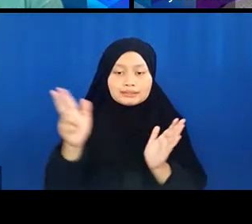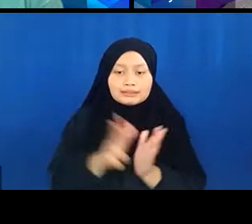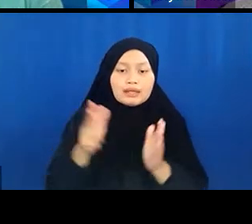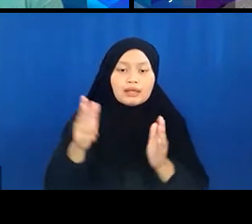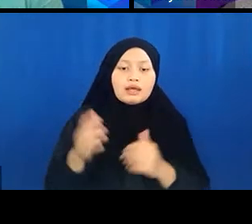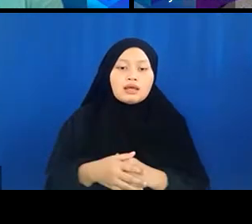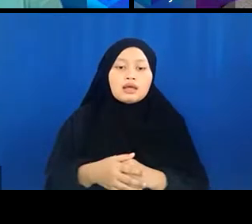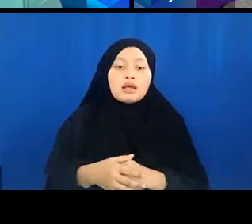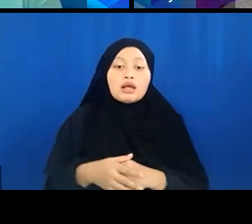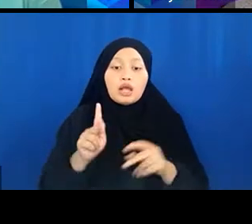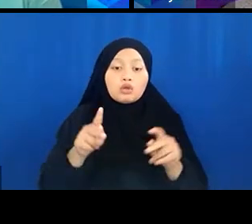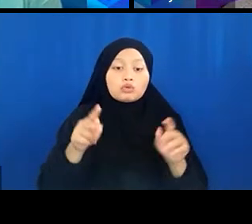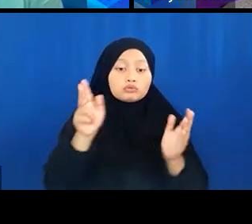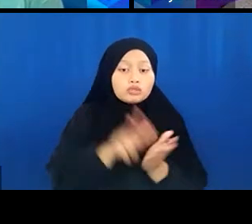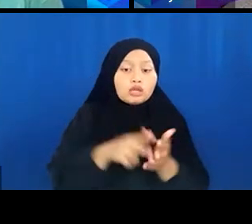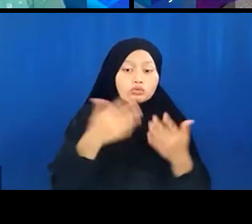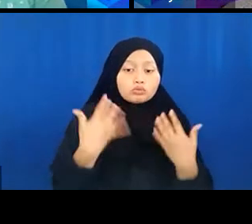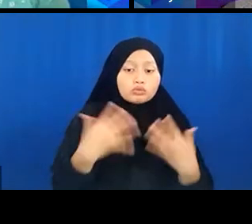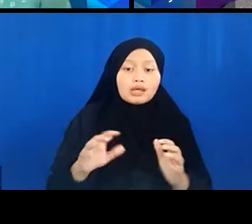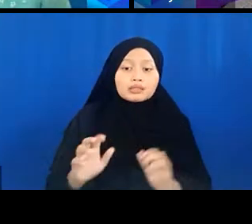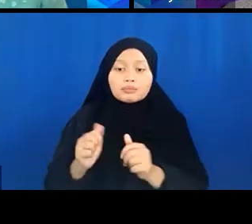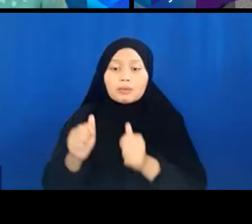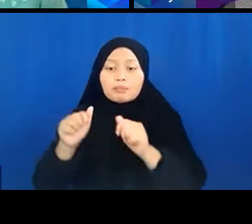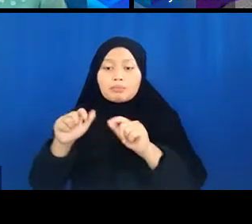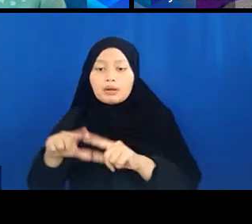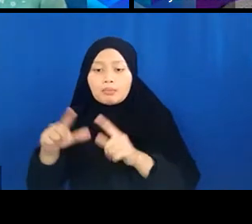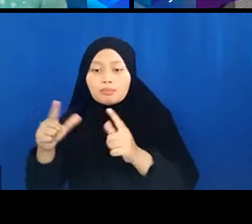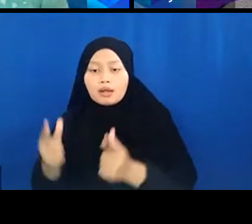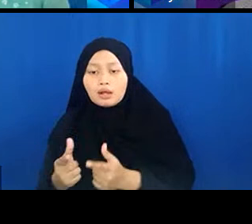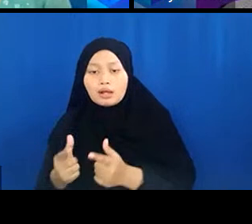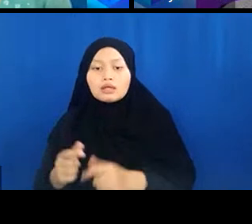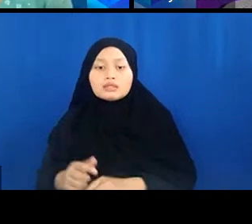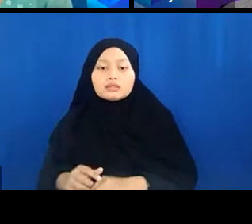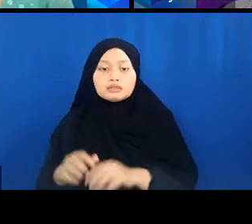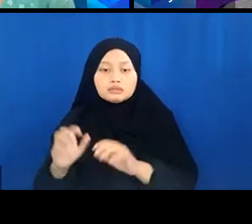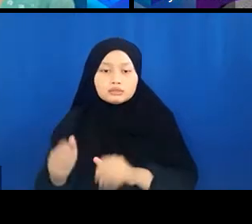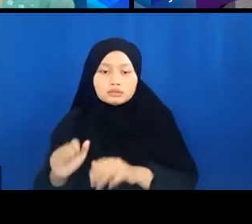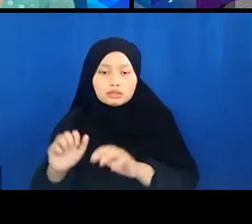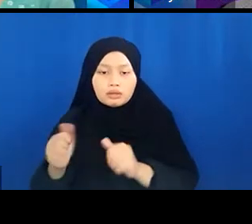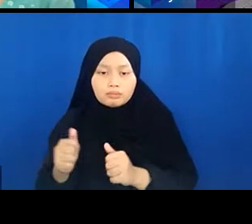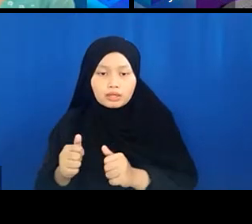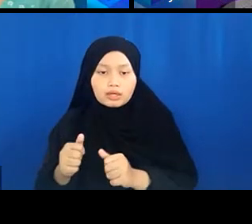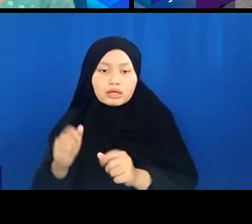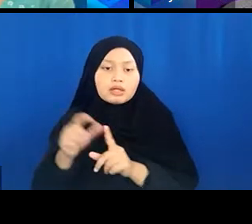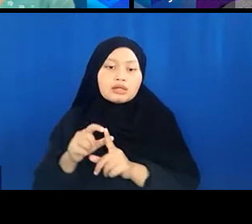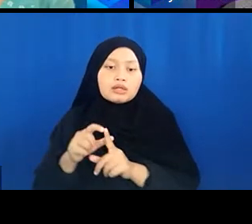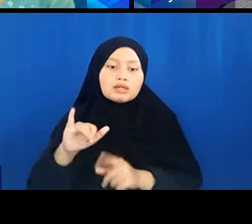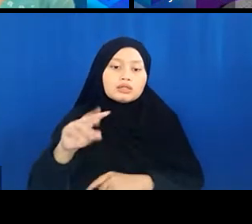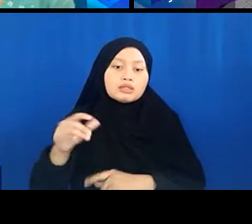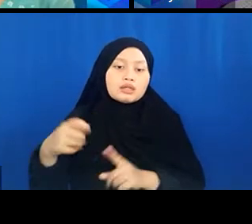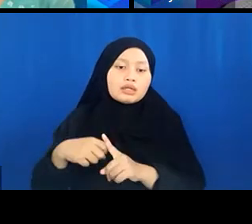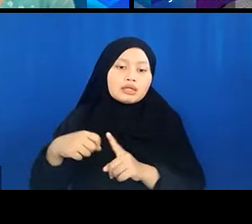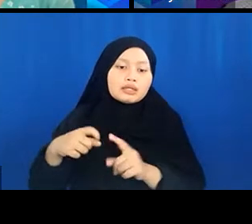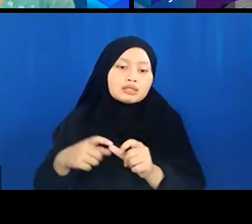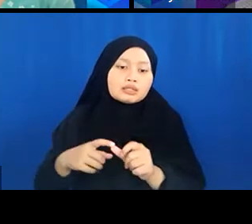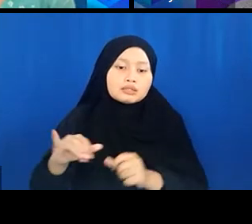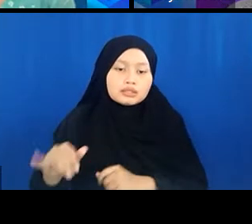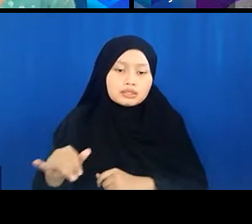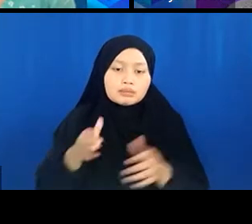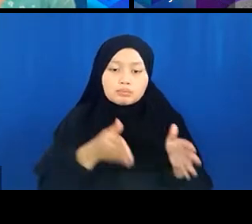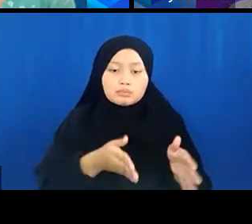akan menyatakan lembaganya kita akan siapkan direct direct tidak perlu kita dua untuk memberikan panduan yang